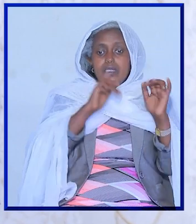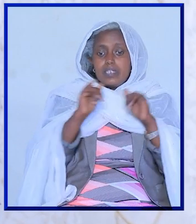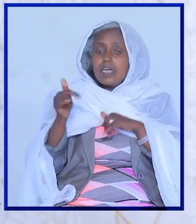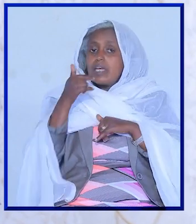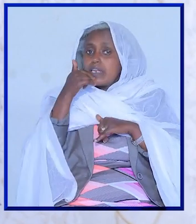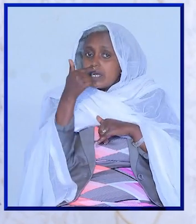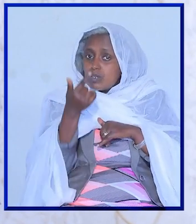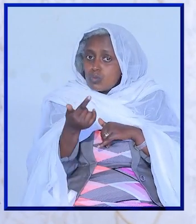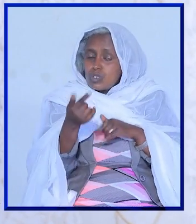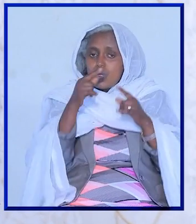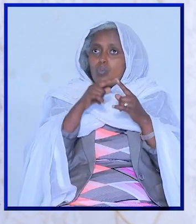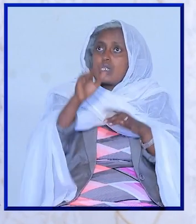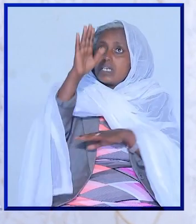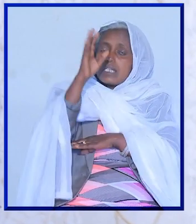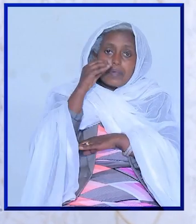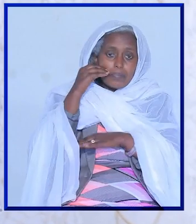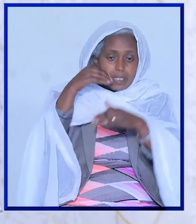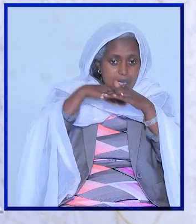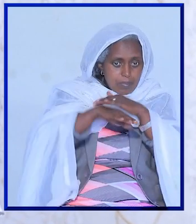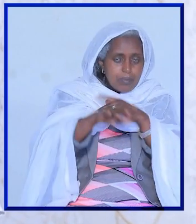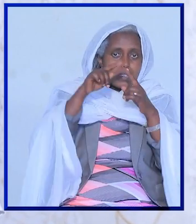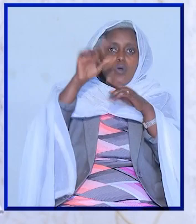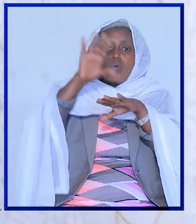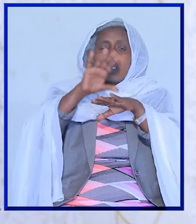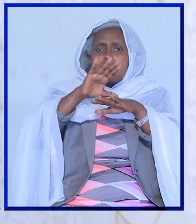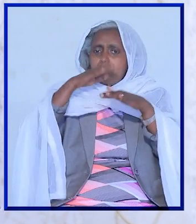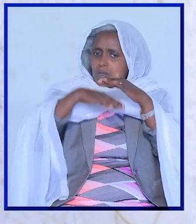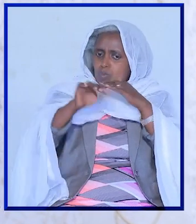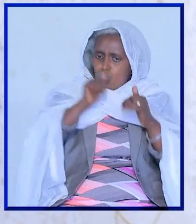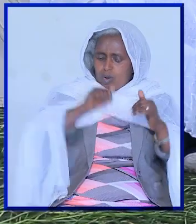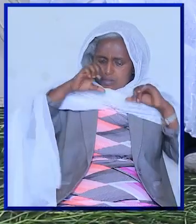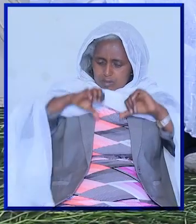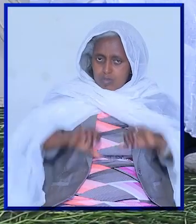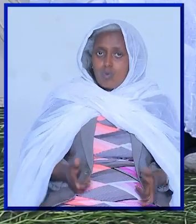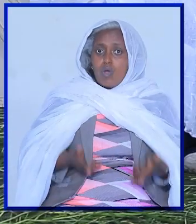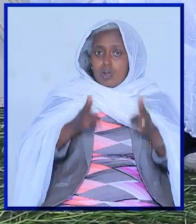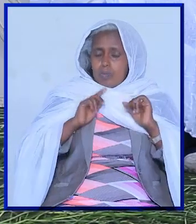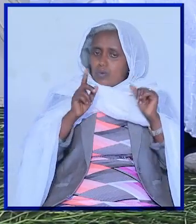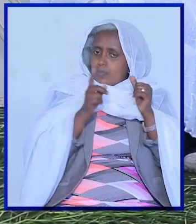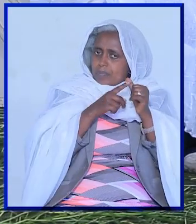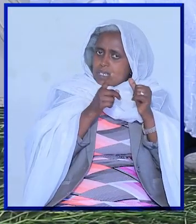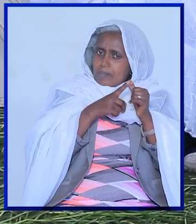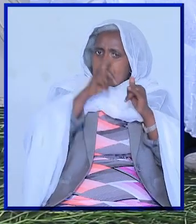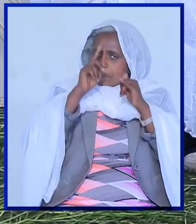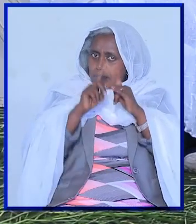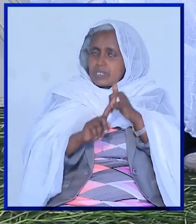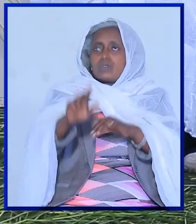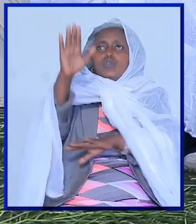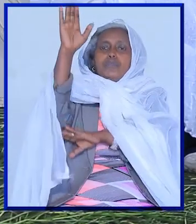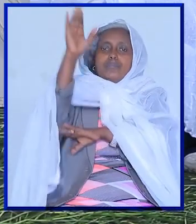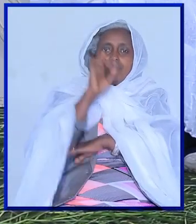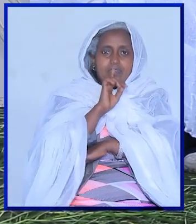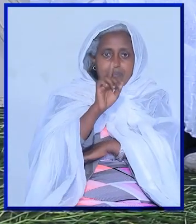እንደነገርኩሽ ወደ እግዚአብሔር ቤት ለመግባት ወደ ገዳም ገብቶ ራስን ክዶ ለመኖር መጀመሪያውም መጨረሻውም እግዚአብሔር